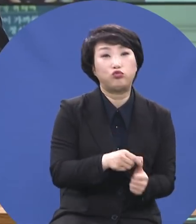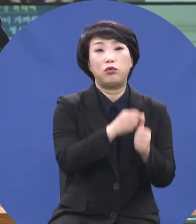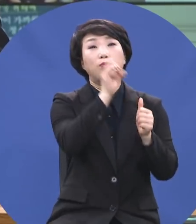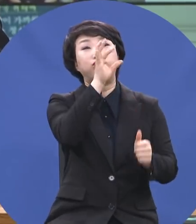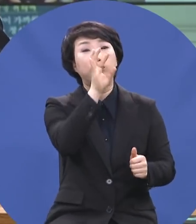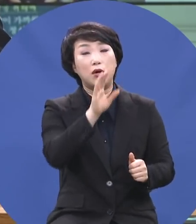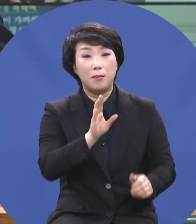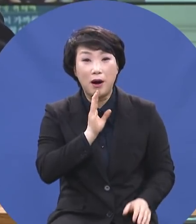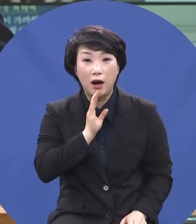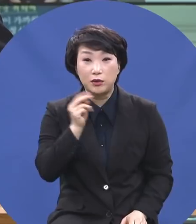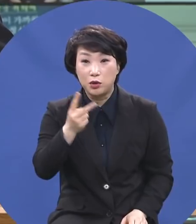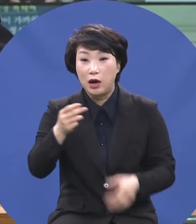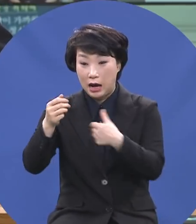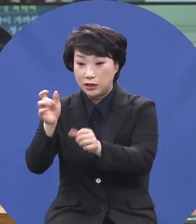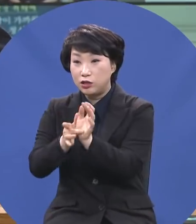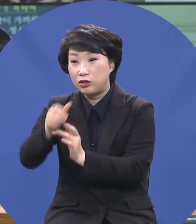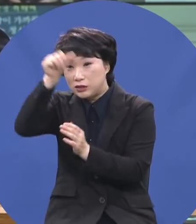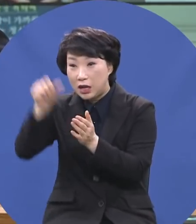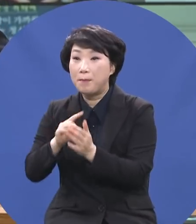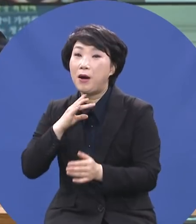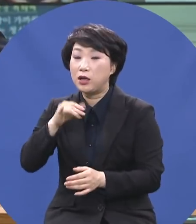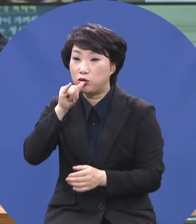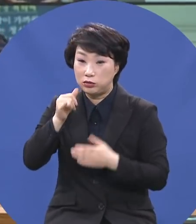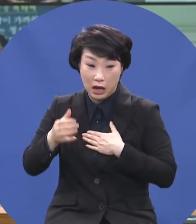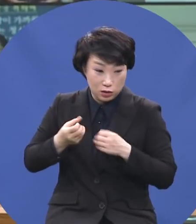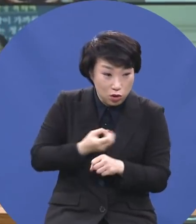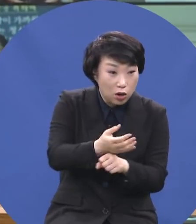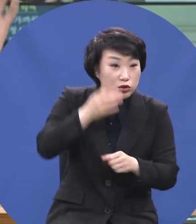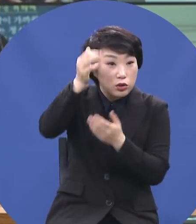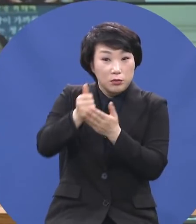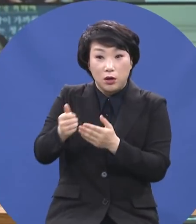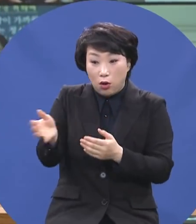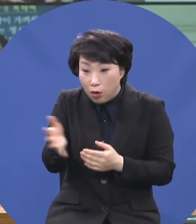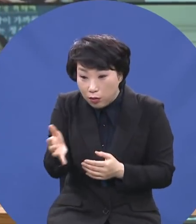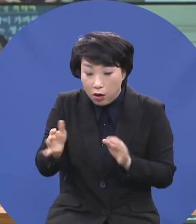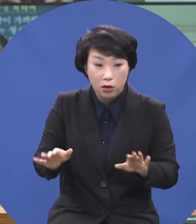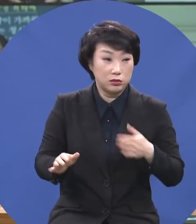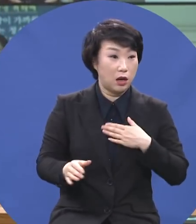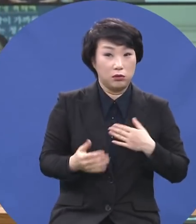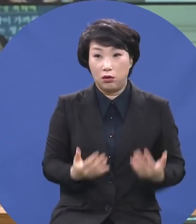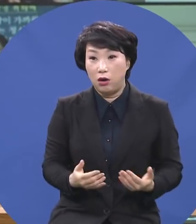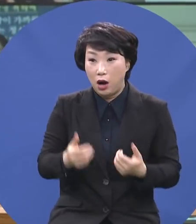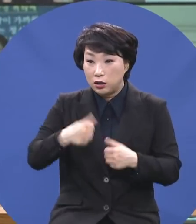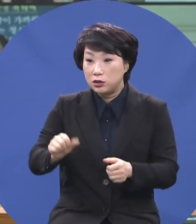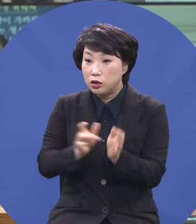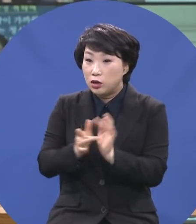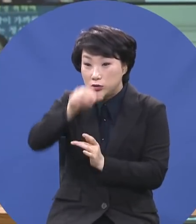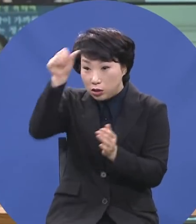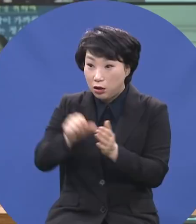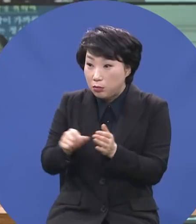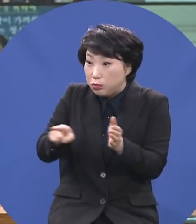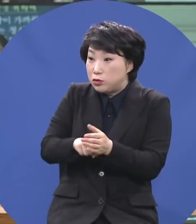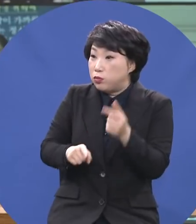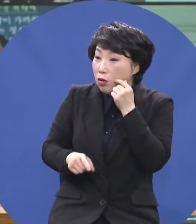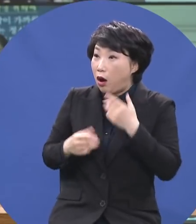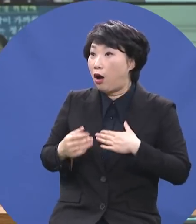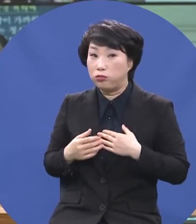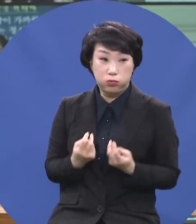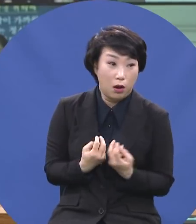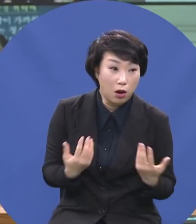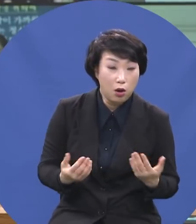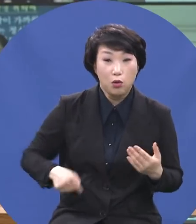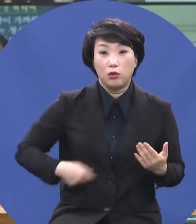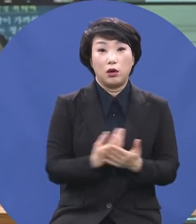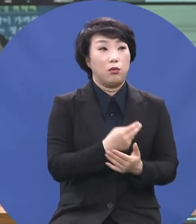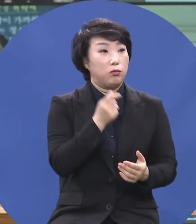아들의 생애만 있고 나에게 전해주는 성령이 없다면 우리는 아들의 생애를 믿을 수가 없고 알지 못하니 회개할